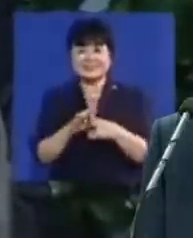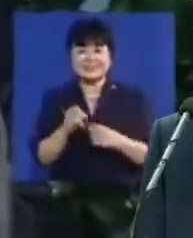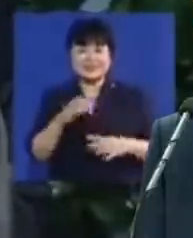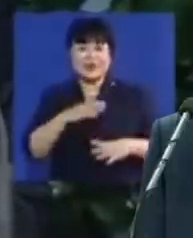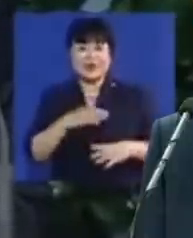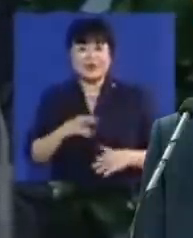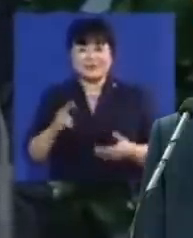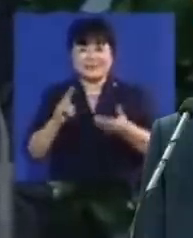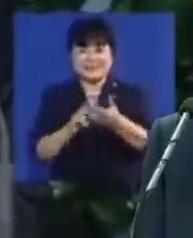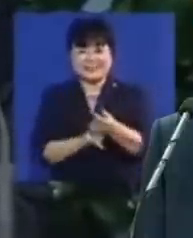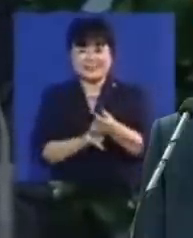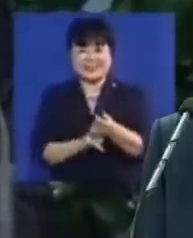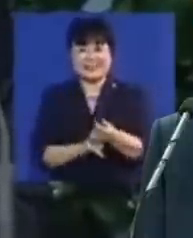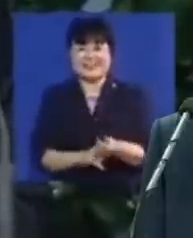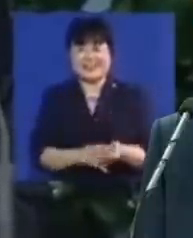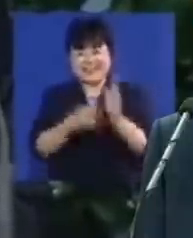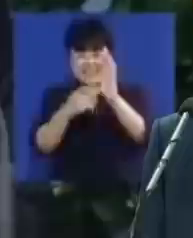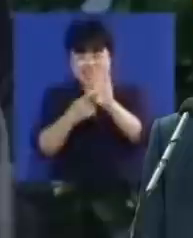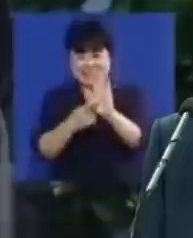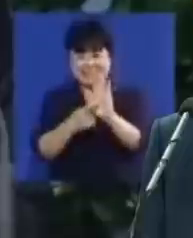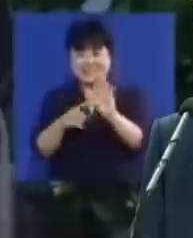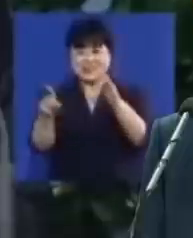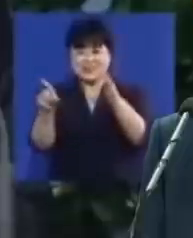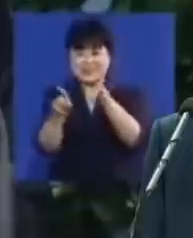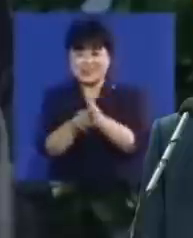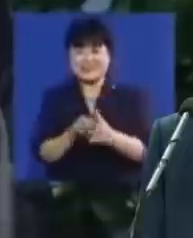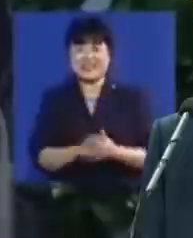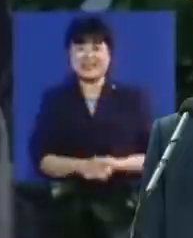놀라운 역사가 우리 크리스천들에게는 일어나는 것입니다.